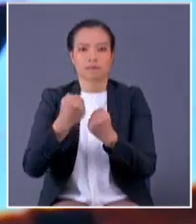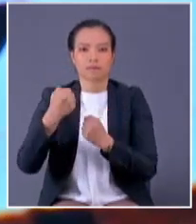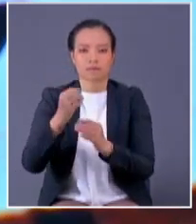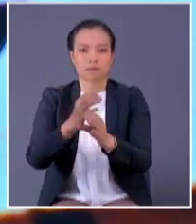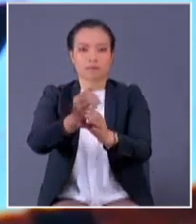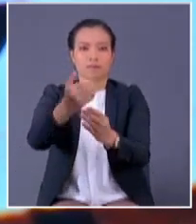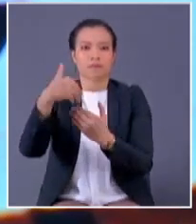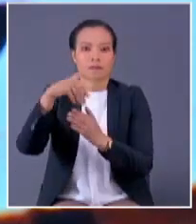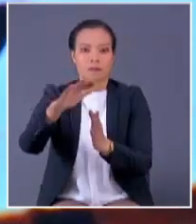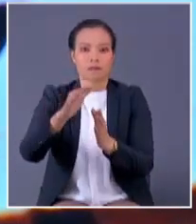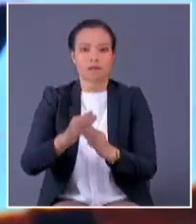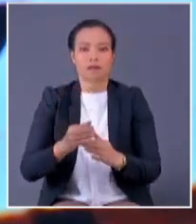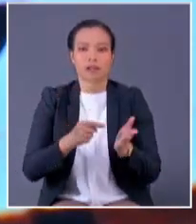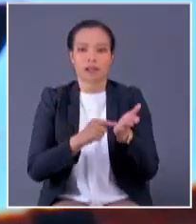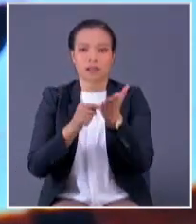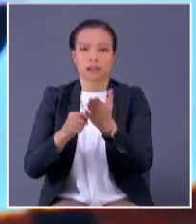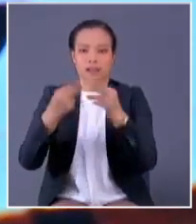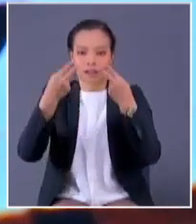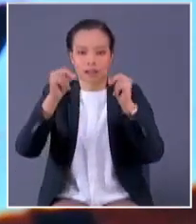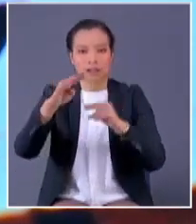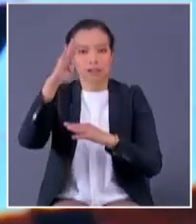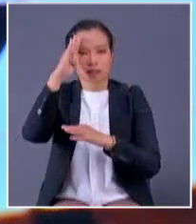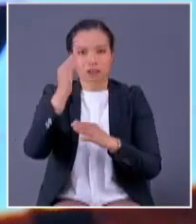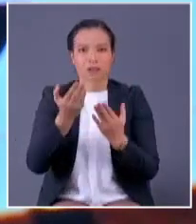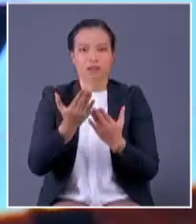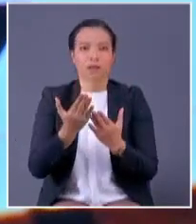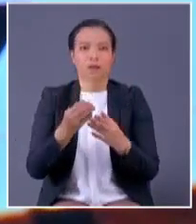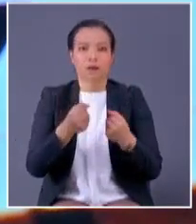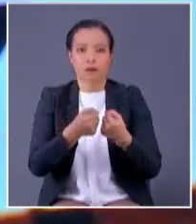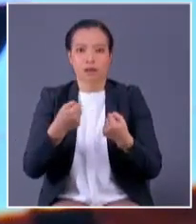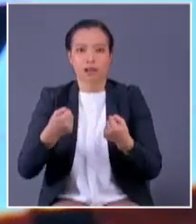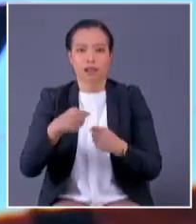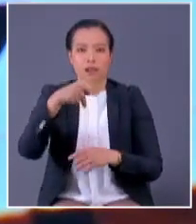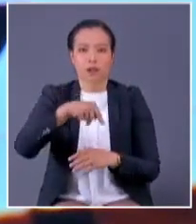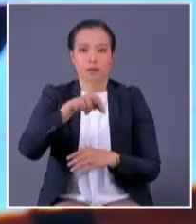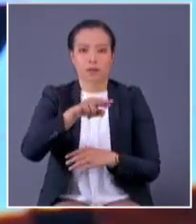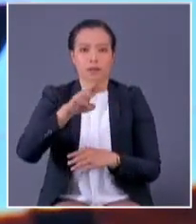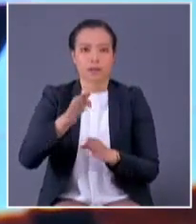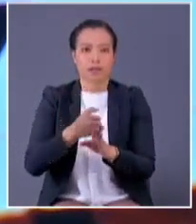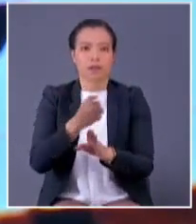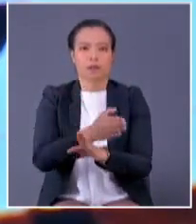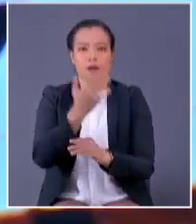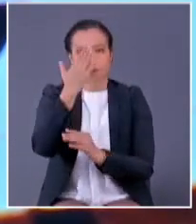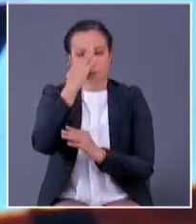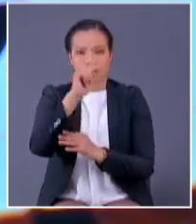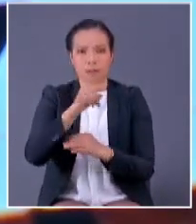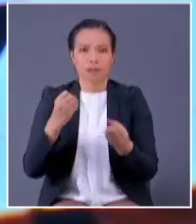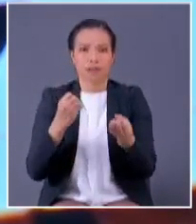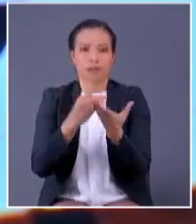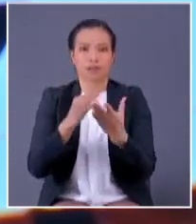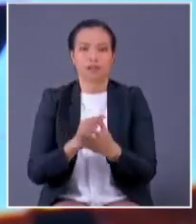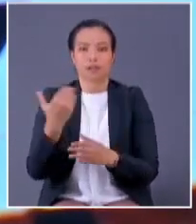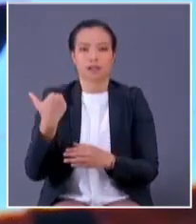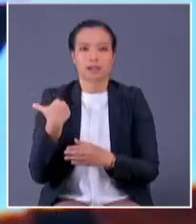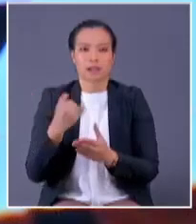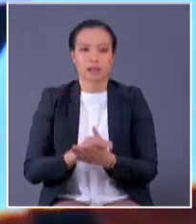กแห่งประเทศไทยเดินทางไปยื่นหนังสือถึงนายกรัฐมนตรีขอให้ชะลอการบังคับใช้พรบฉบับนี้ออกไปก่อนเพราะว่ามันส่งผลกระทบเยอะ